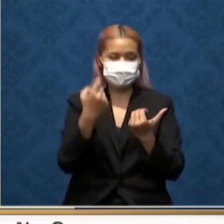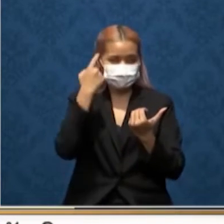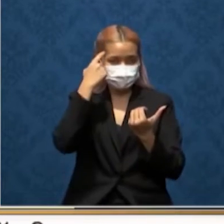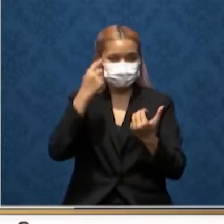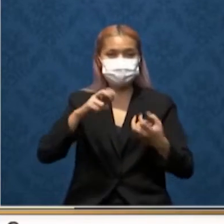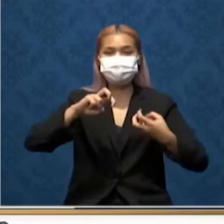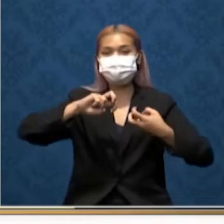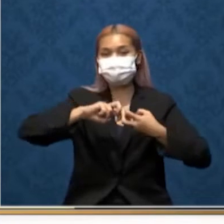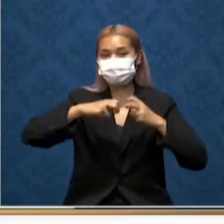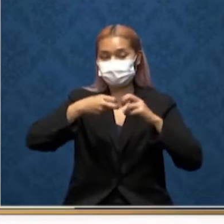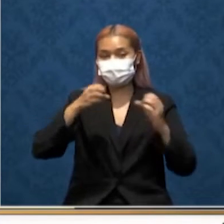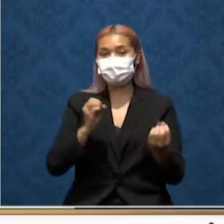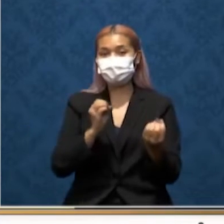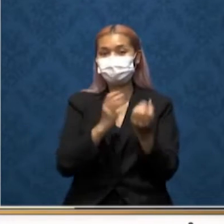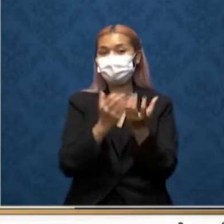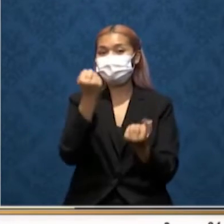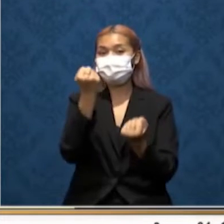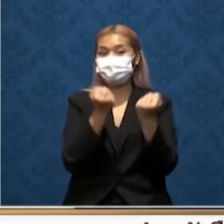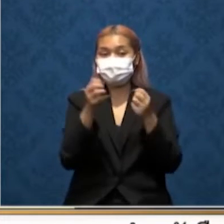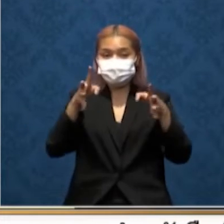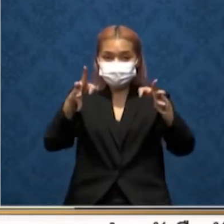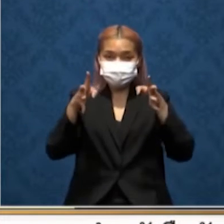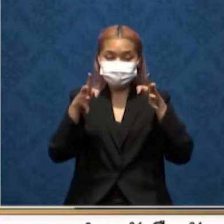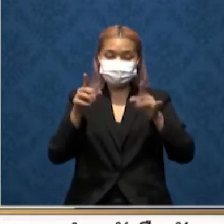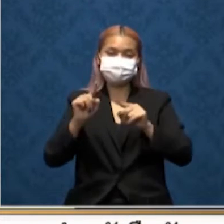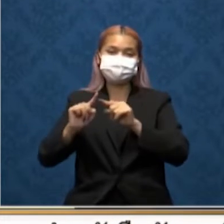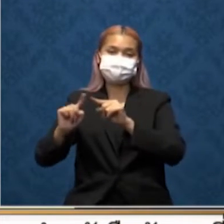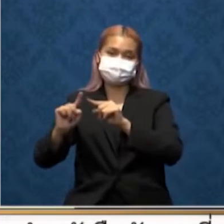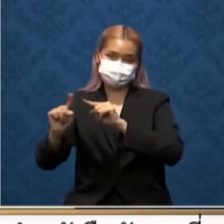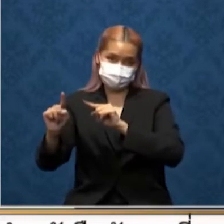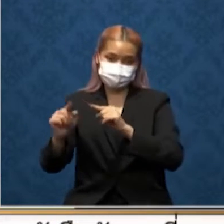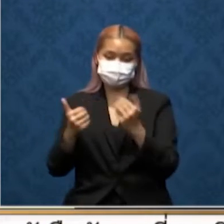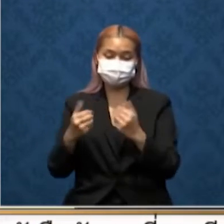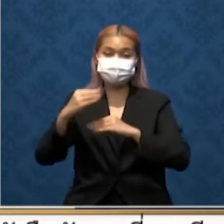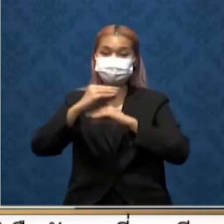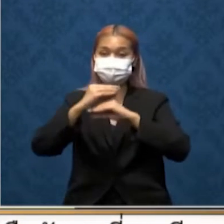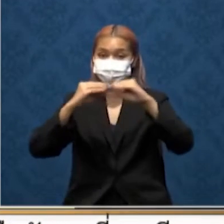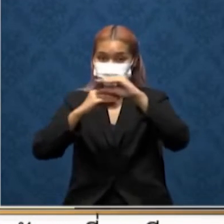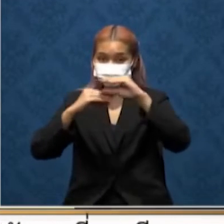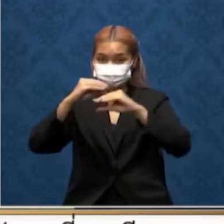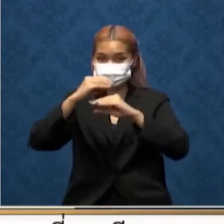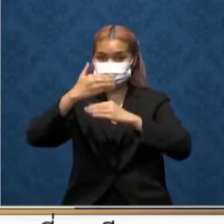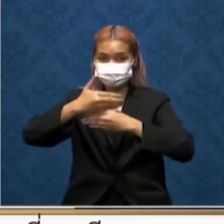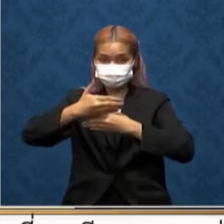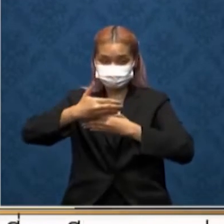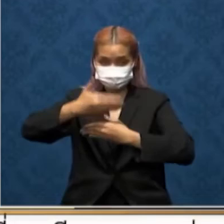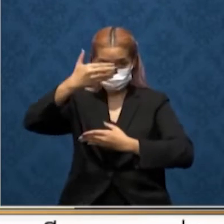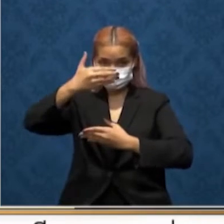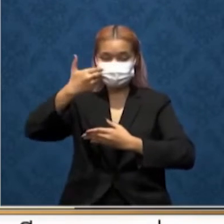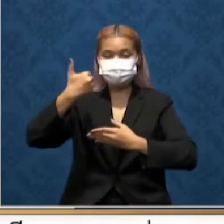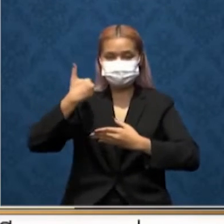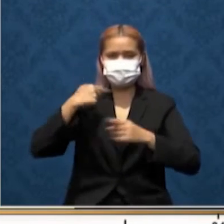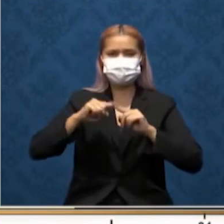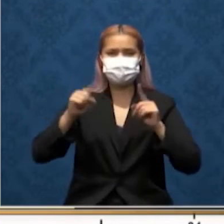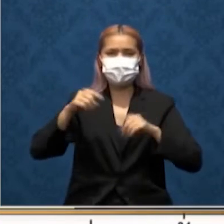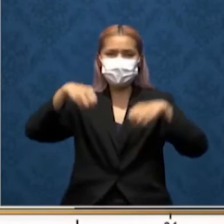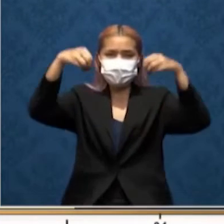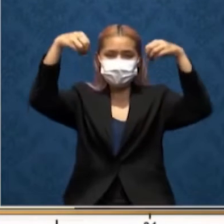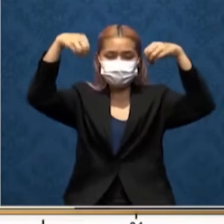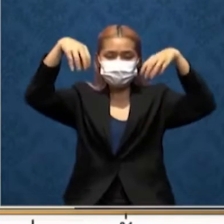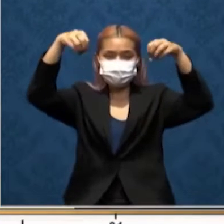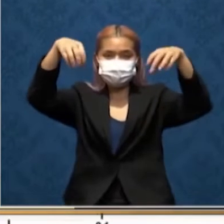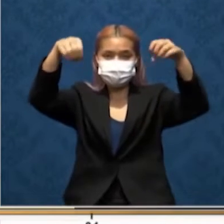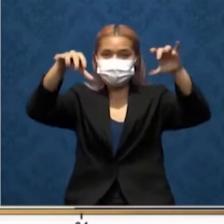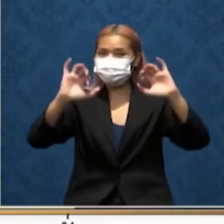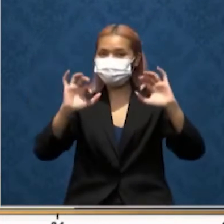เส้นริมแม่น้ำน่านที่อยู่ที่บ้านคลองแล้วก็พายชุมพลมีการสร้างเขื่อนป้องกันตลิ่งแต่ไม่มีไฟส่องสว่างทำให้เกิดอุบัติเหตุมากเส้